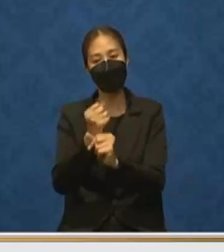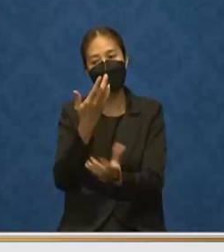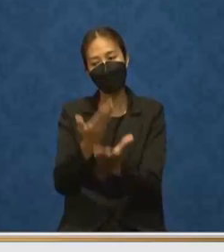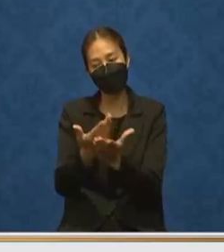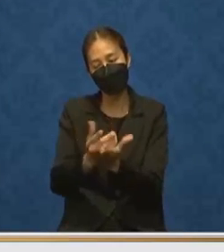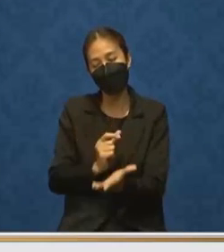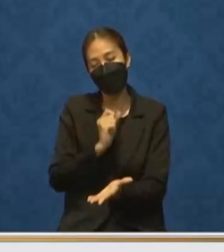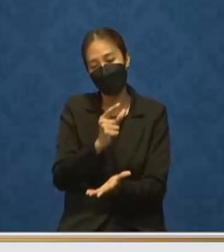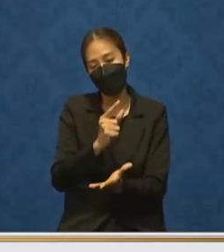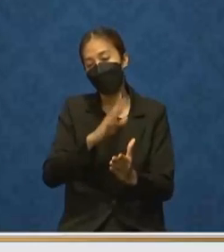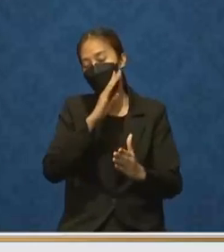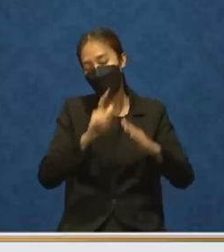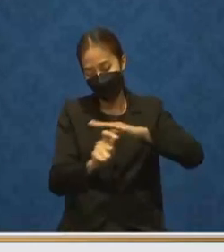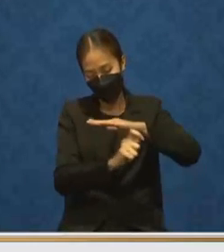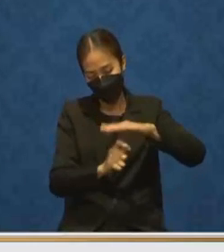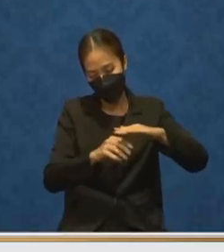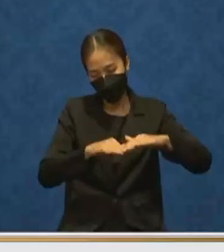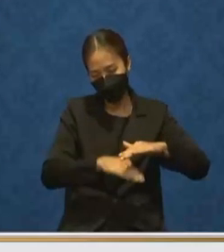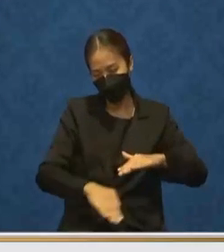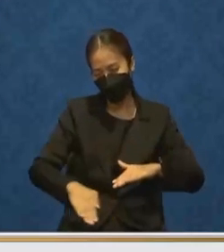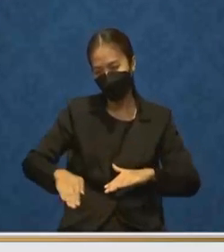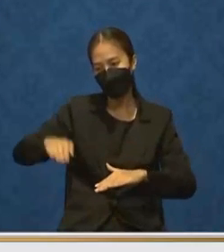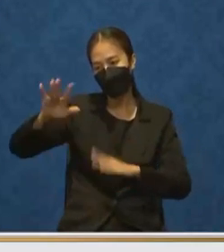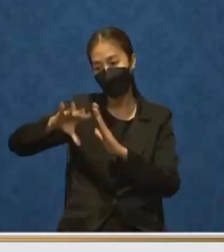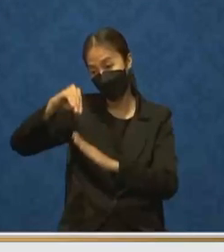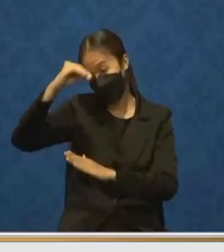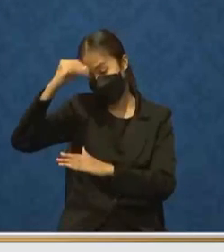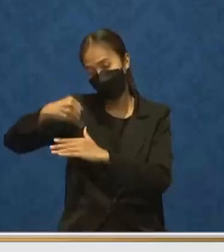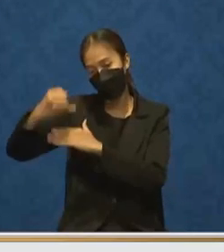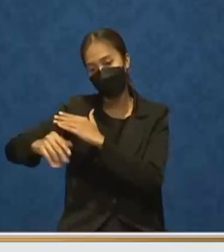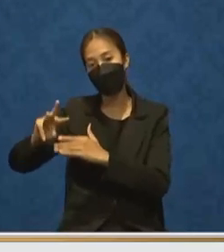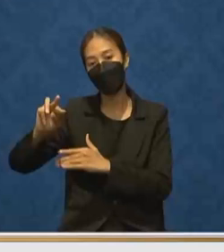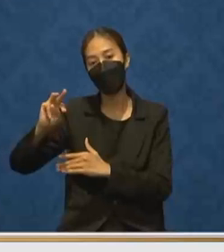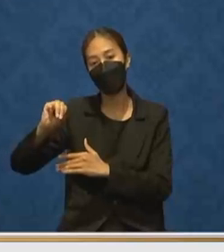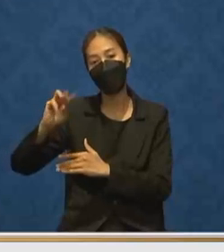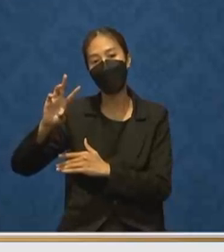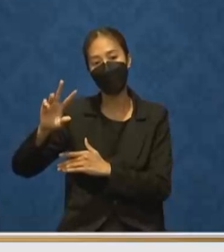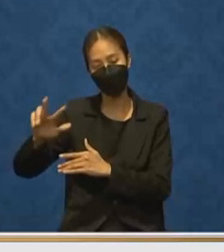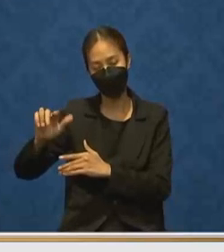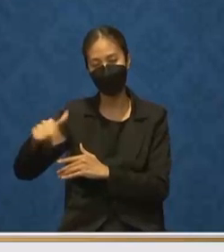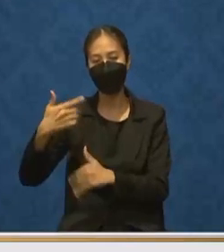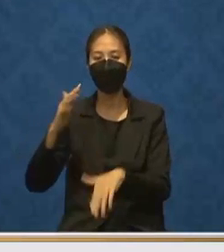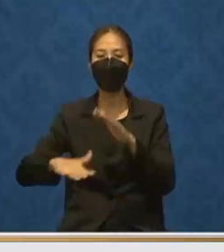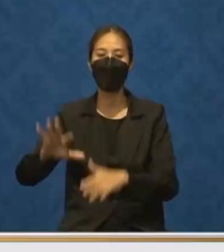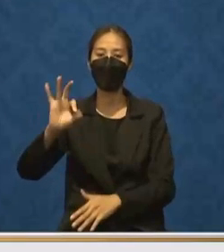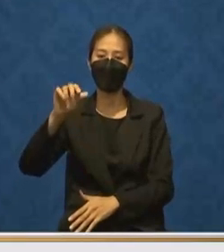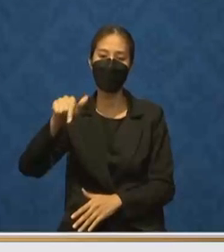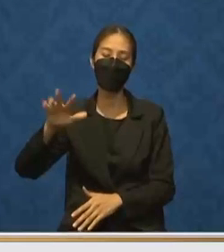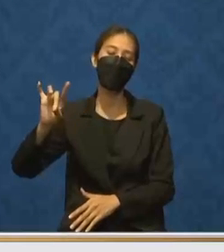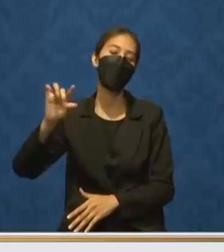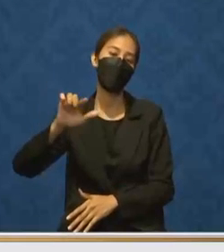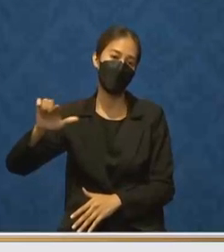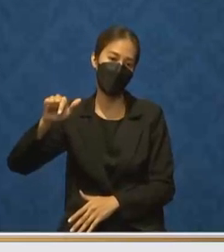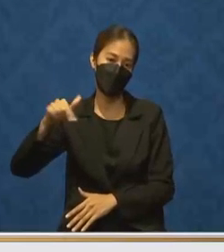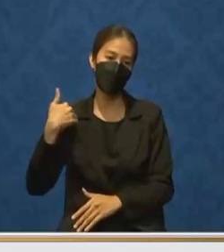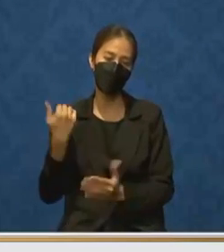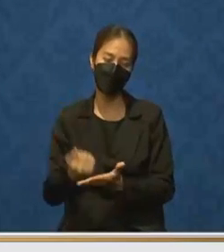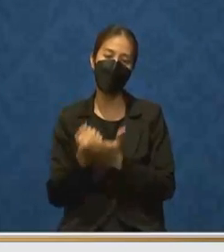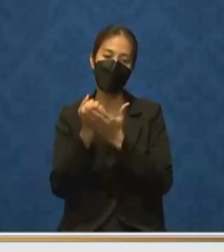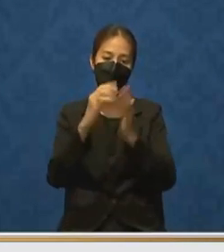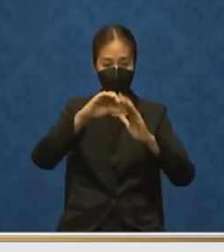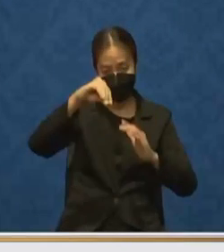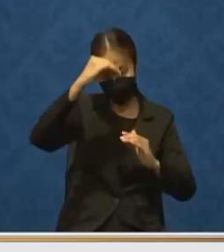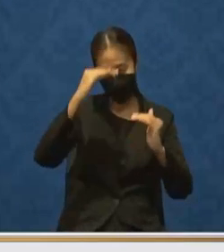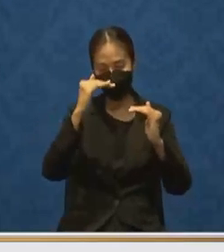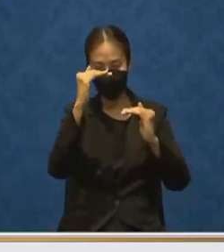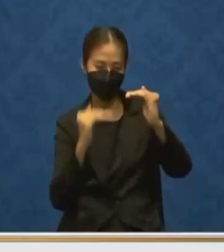ศึกษาตั้งแต่ระดับอนุบาลจนจบการศึกษาขั้นพื้นฐานไม่น้อยกว่า 9.68 ล้านคนเพื่อลดความเหลื่อมล้ำด้านการศึกษาในสังคม